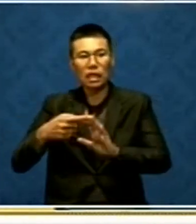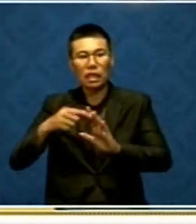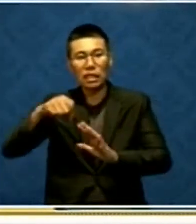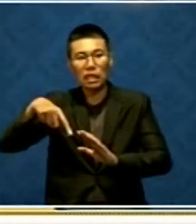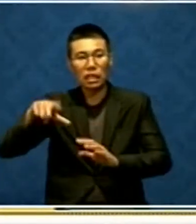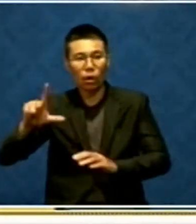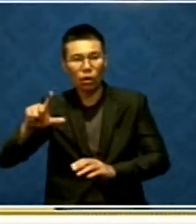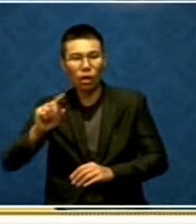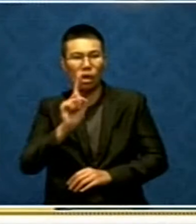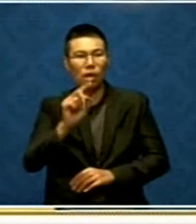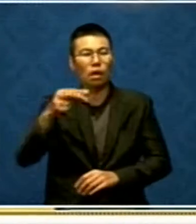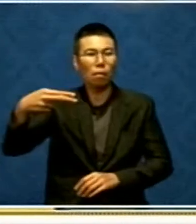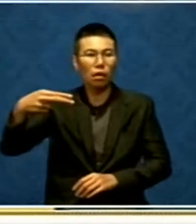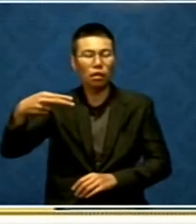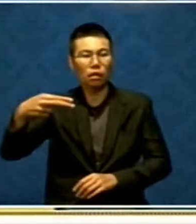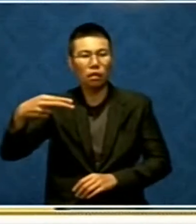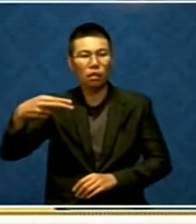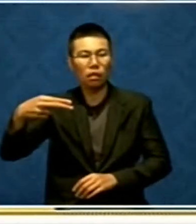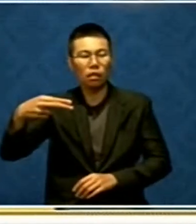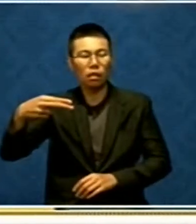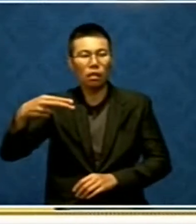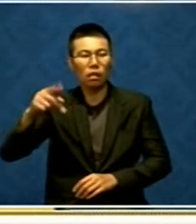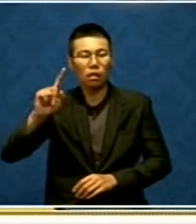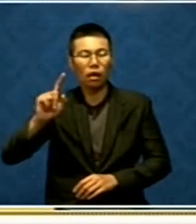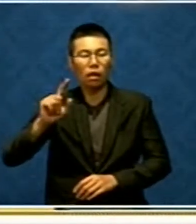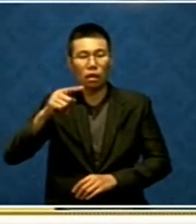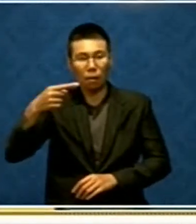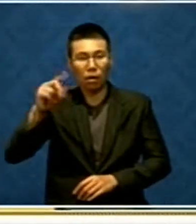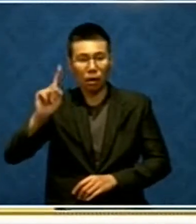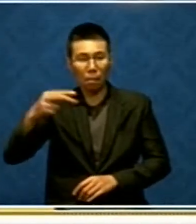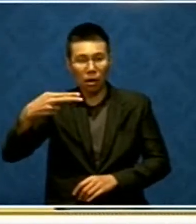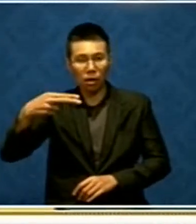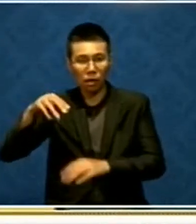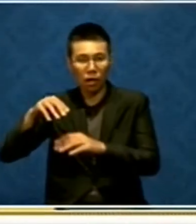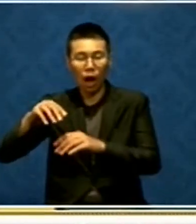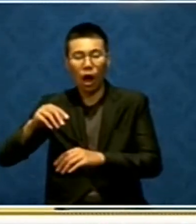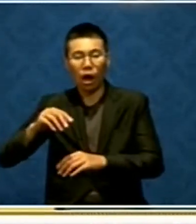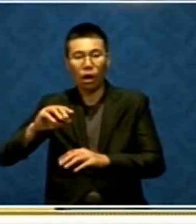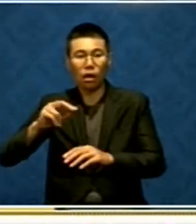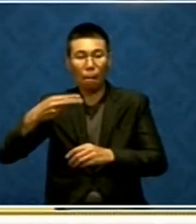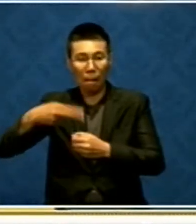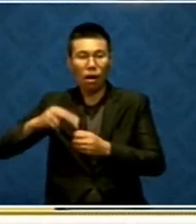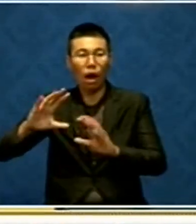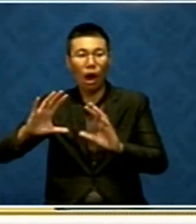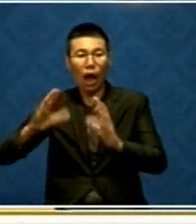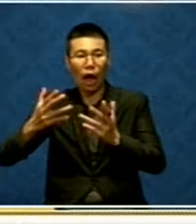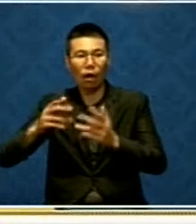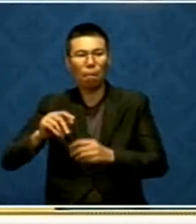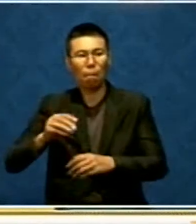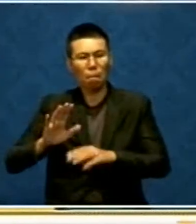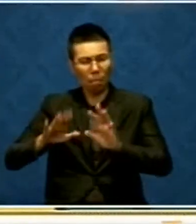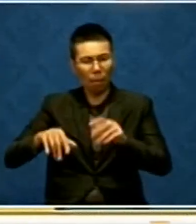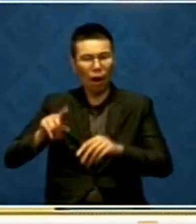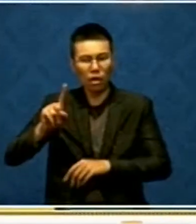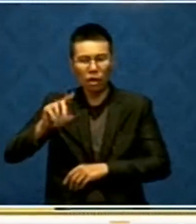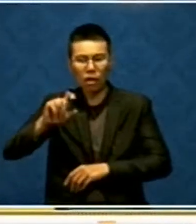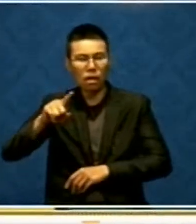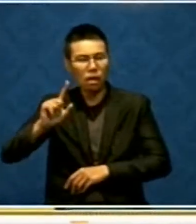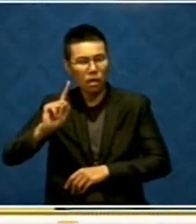ม่ใช่น้อยๆครับท่านประธานคิดตีเป็นเงิน6ล้านกว่าบาทคือถ้าเป็นถัง200ลิตรเนี่ยก็ประมาณ 1,075